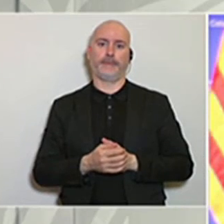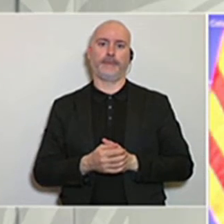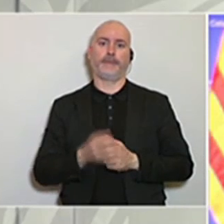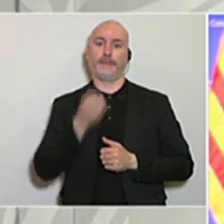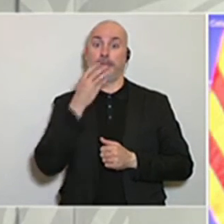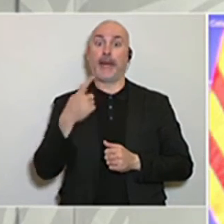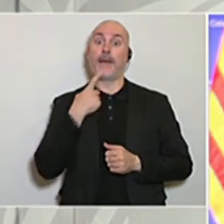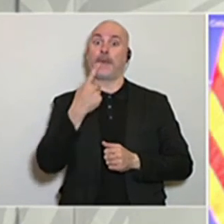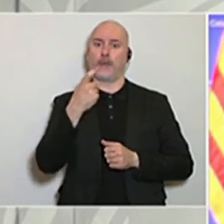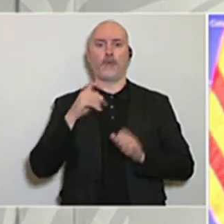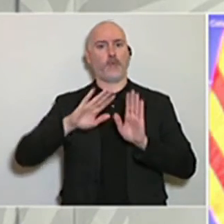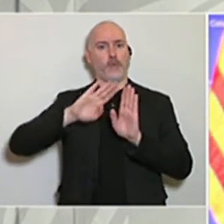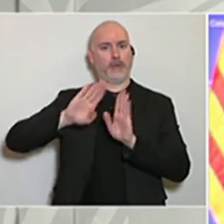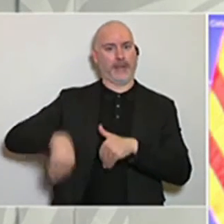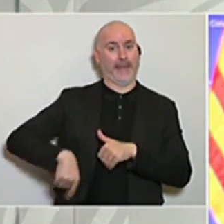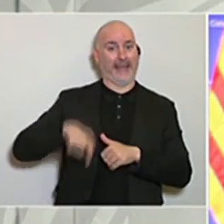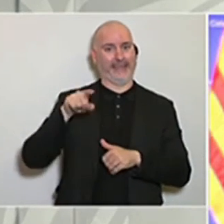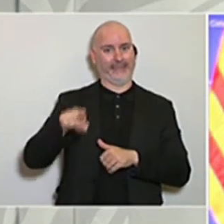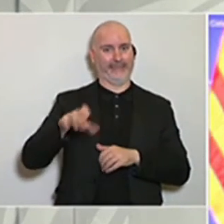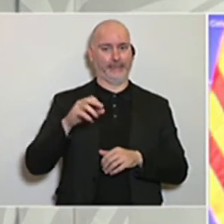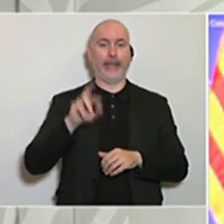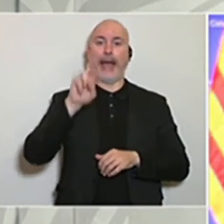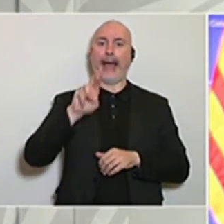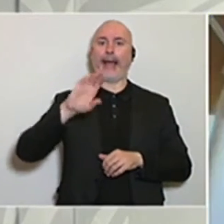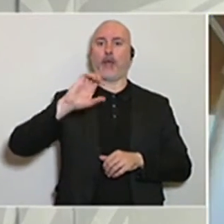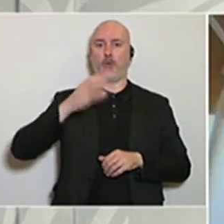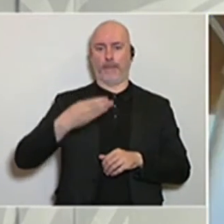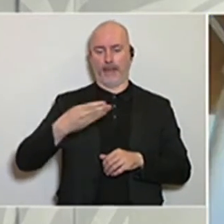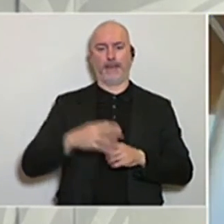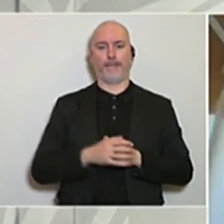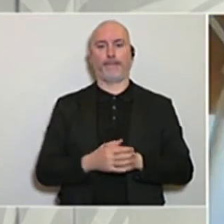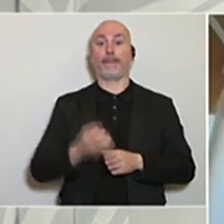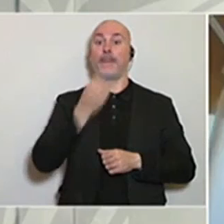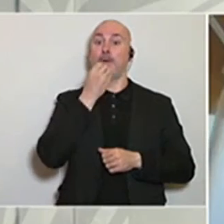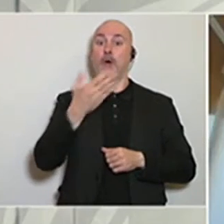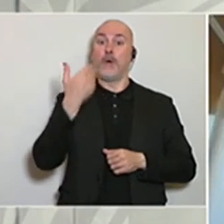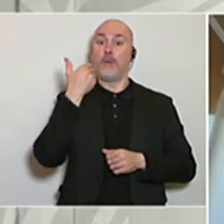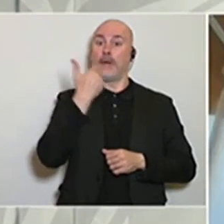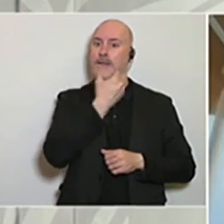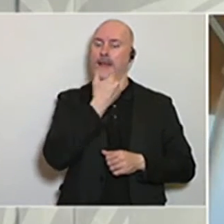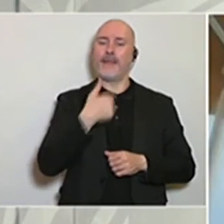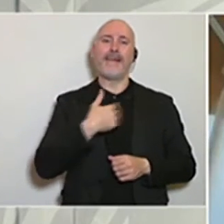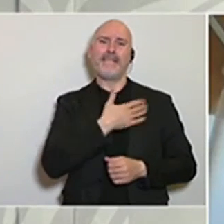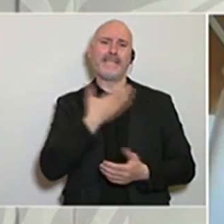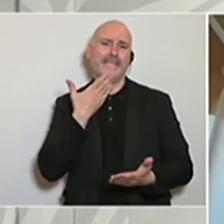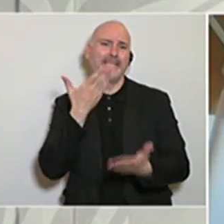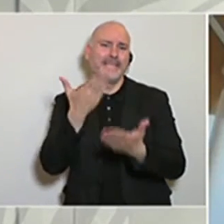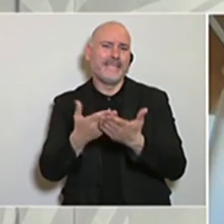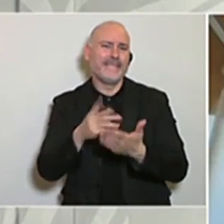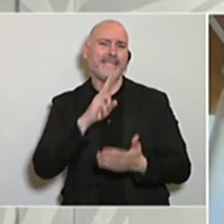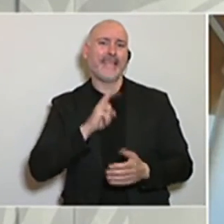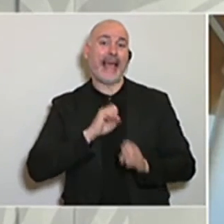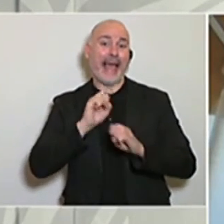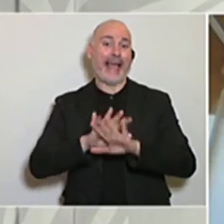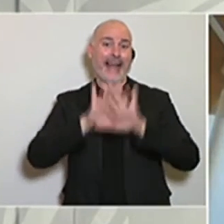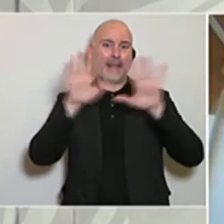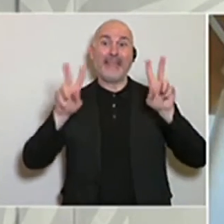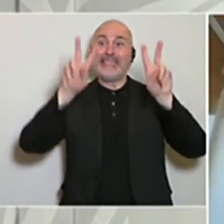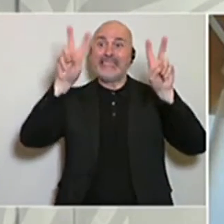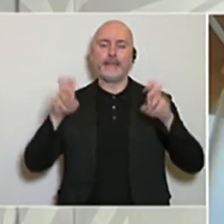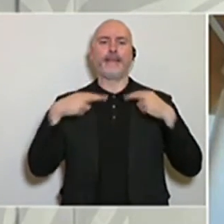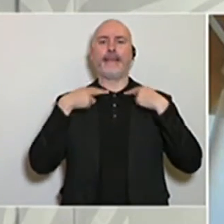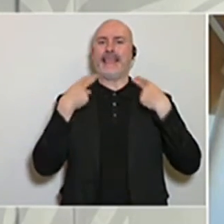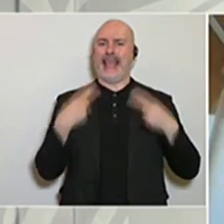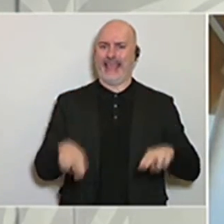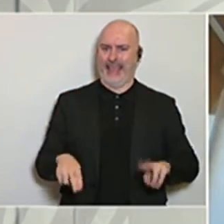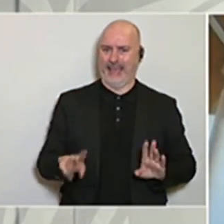Faríem la darrera pregunta de Marc Martínez Amat, de RAC1. Bona tarda. Jo voldria demanar-li un aclariment sobre la qüestió de Lleida, aquests